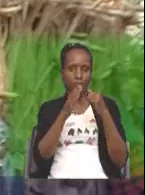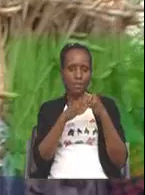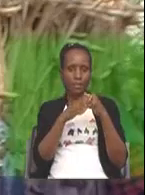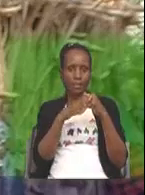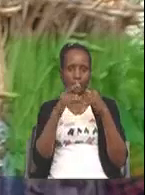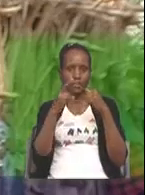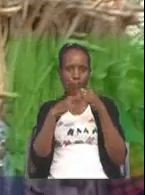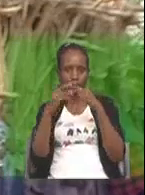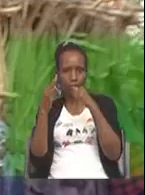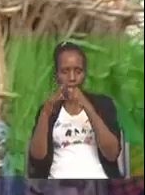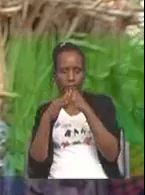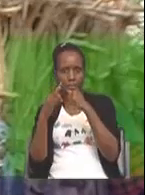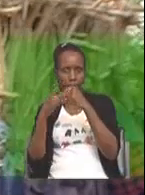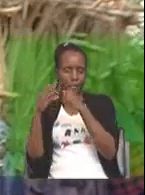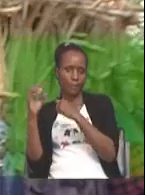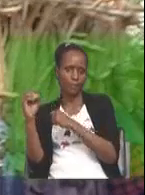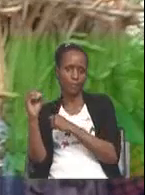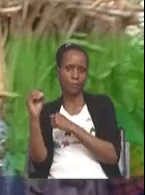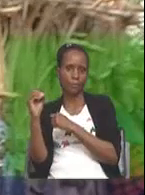1978 hivi.